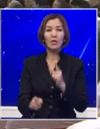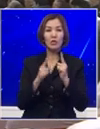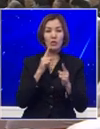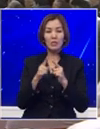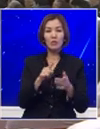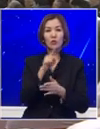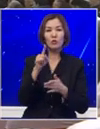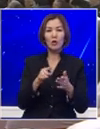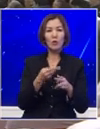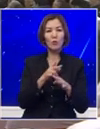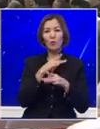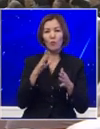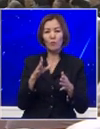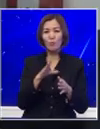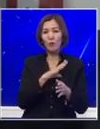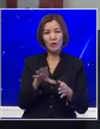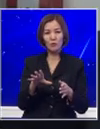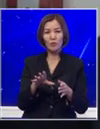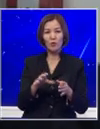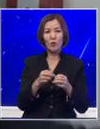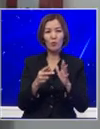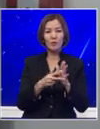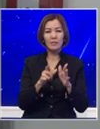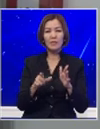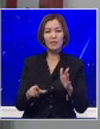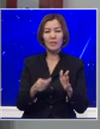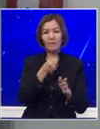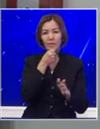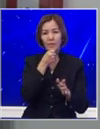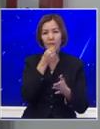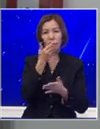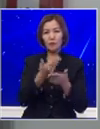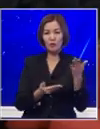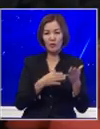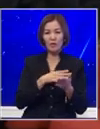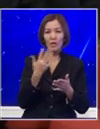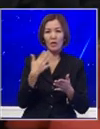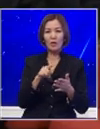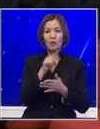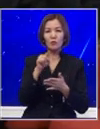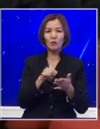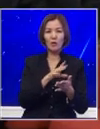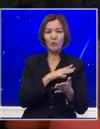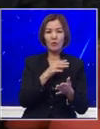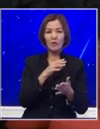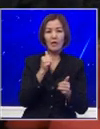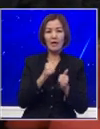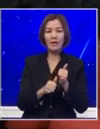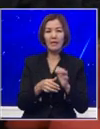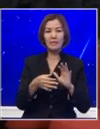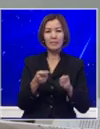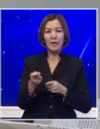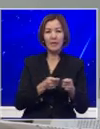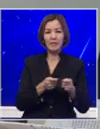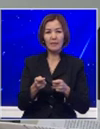сұрақ қоямын деушілер көп болған жоқ. Бас аяғы 18 адам микрофон алып, 50-ге тарта сауал жолдады. Әрқайсысына әкім